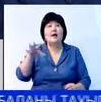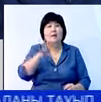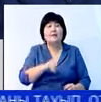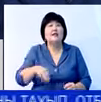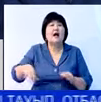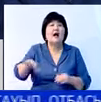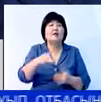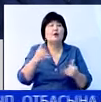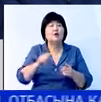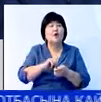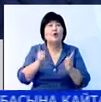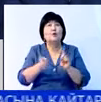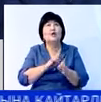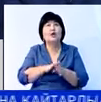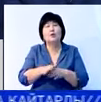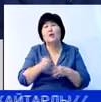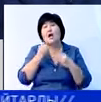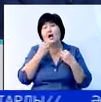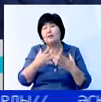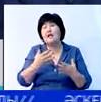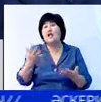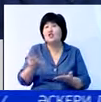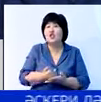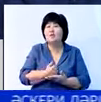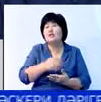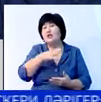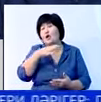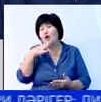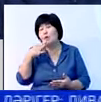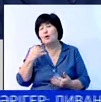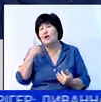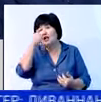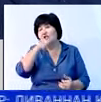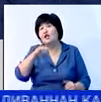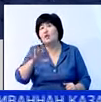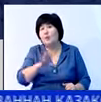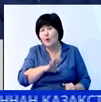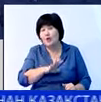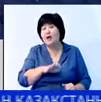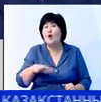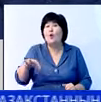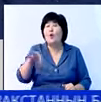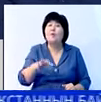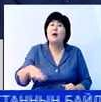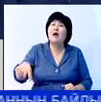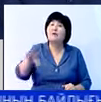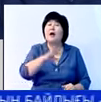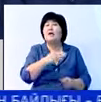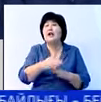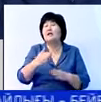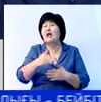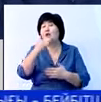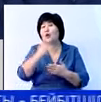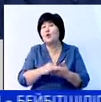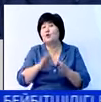аймағымыз үшін де өзгерістерге толы берекелі де жемісті жетістіктері мол мерейлі жыл болды. Облыста барлық сала бойынша